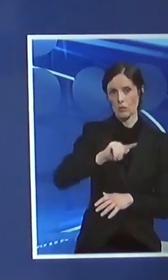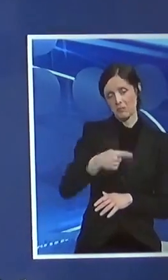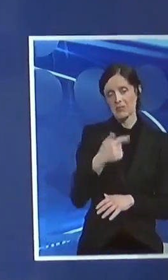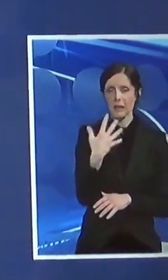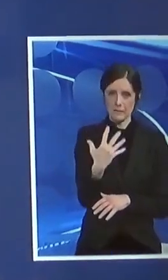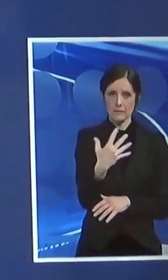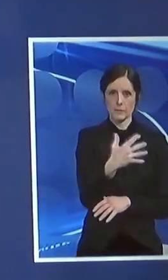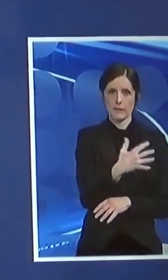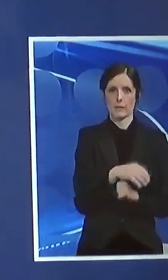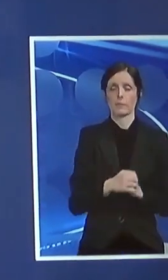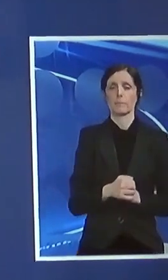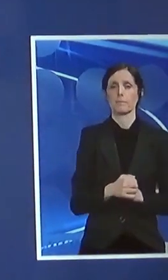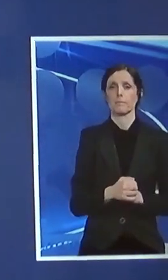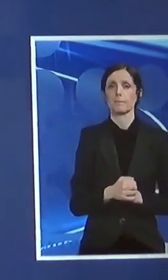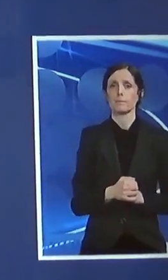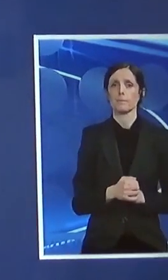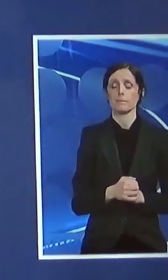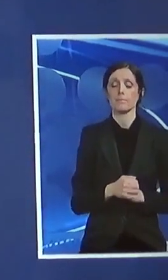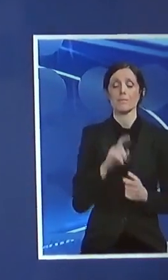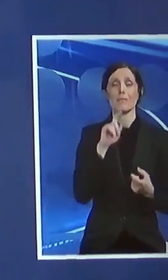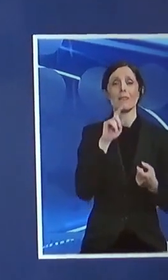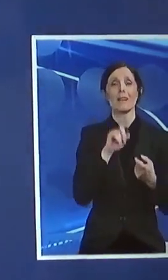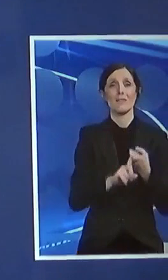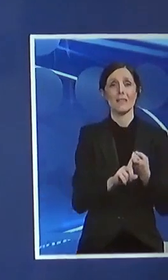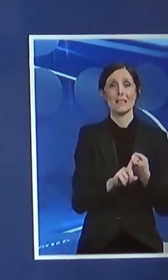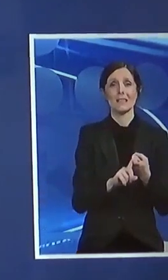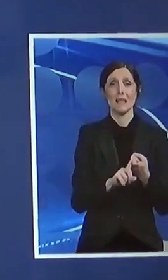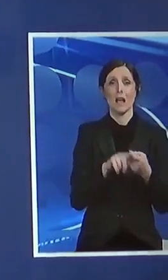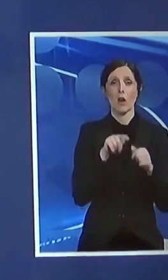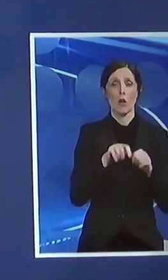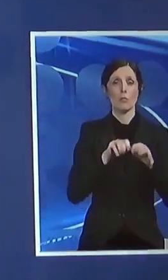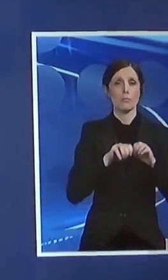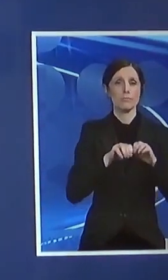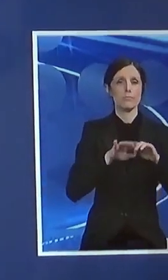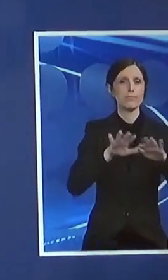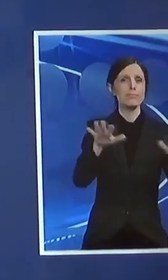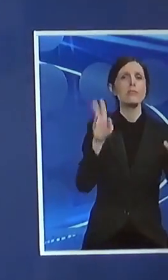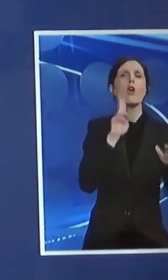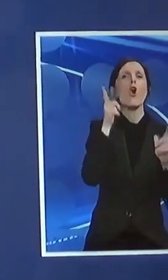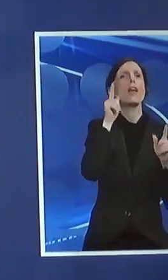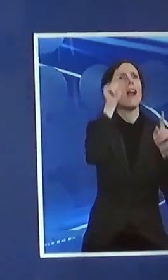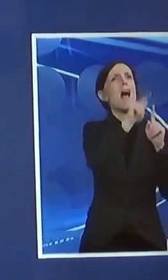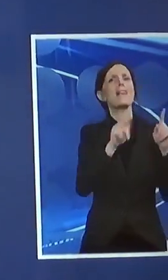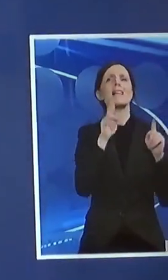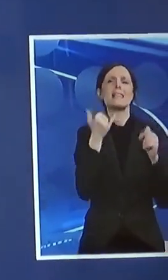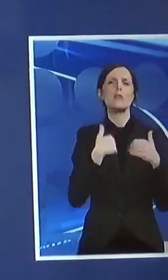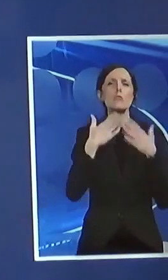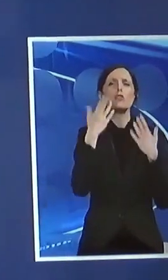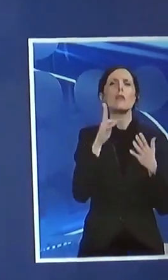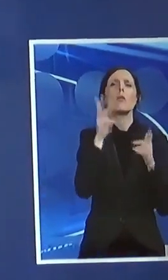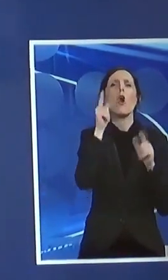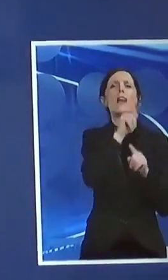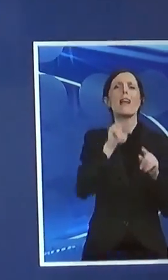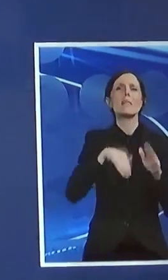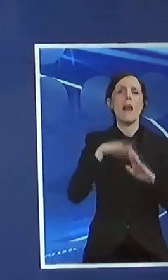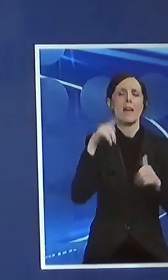64,5. Što se tiče distribucije, pročitaću ove gradove koji imaju najviše.